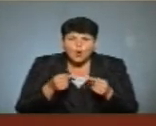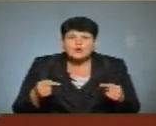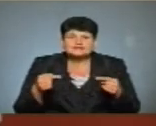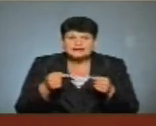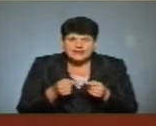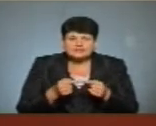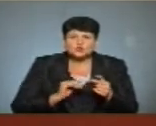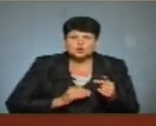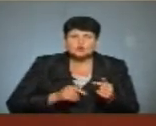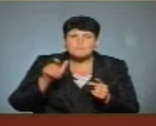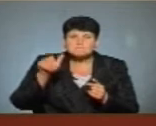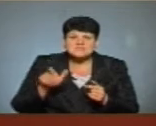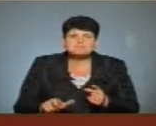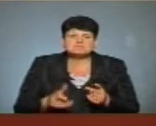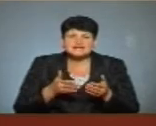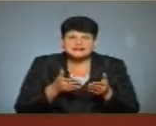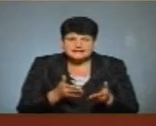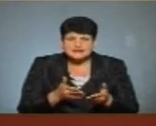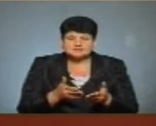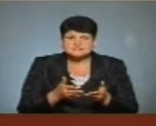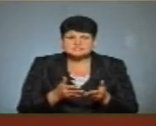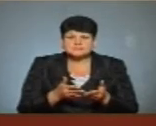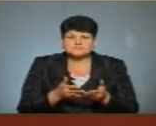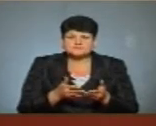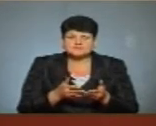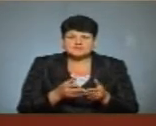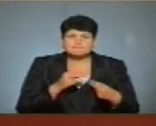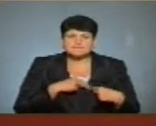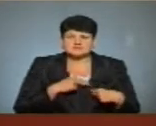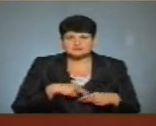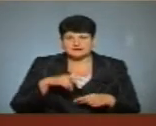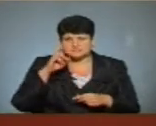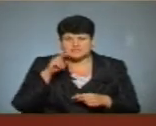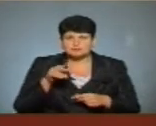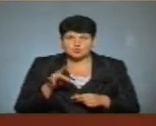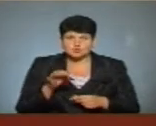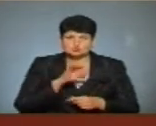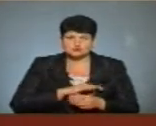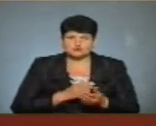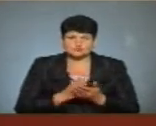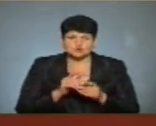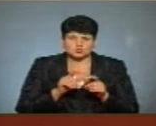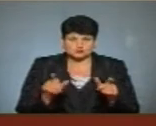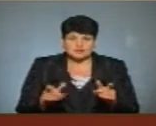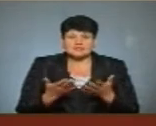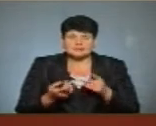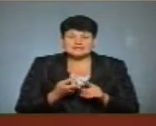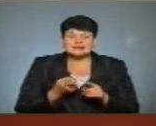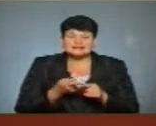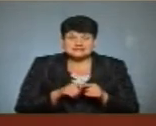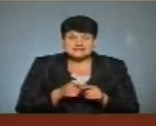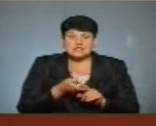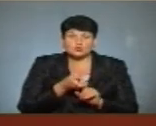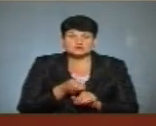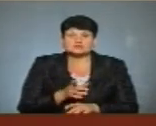до підприємця виноситься саме з працівниками Держспоживслужби. Якби такий контакт був